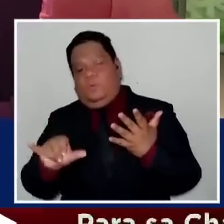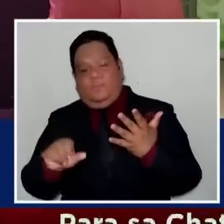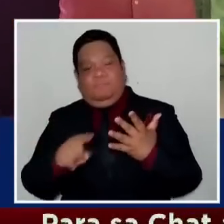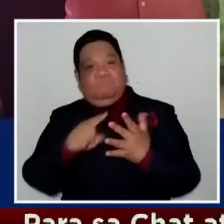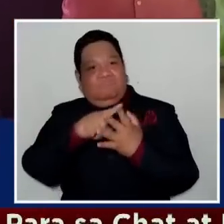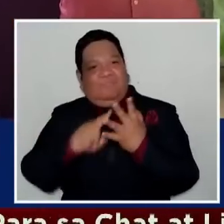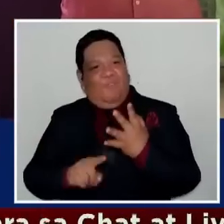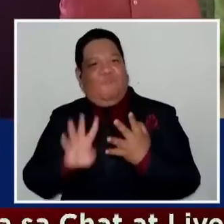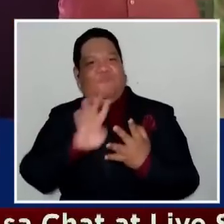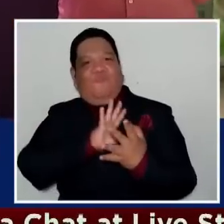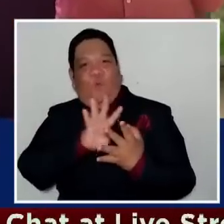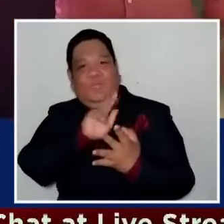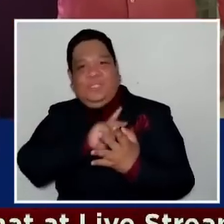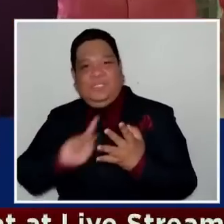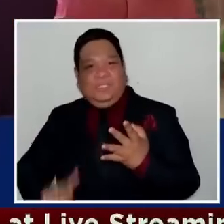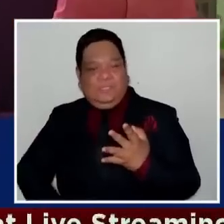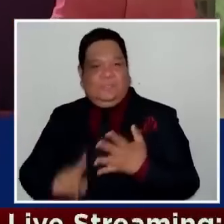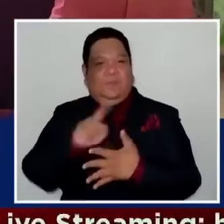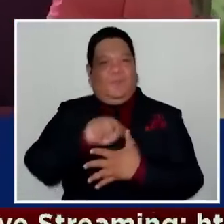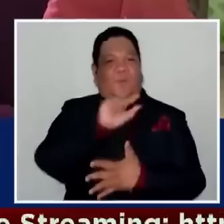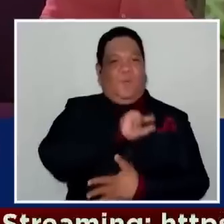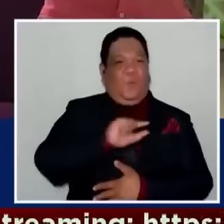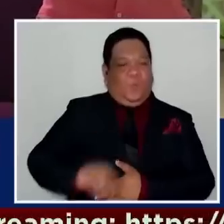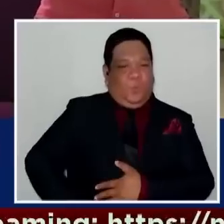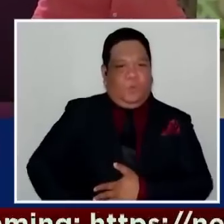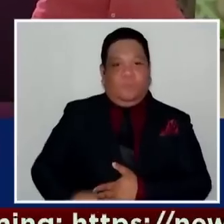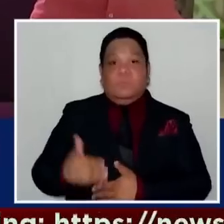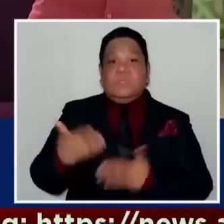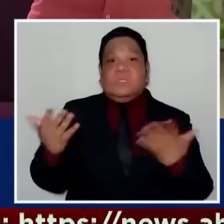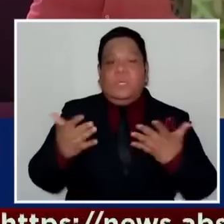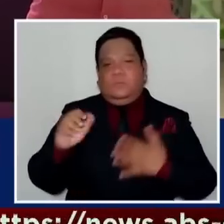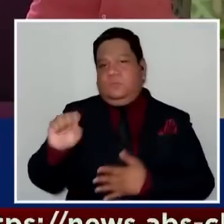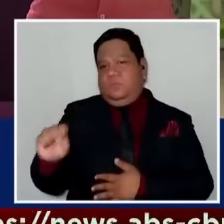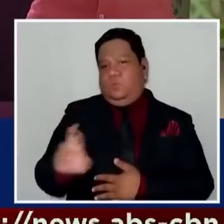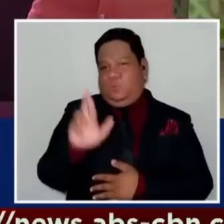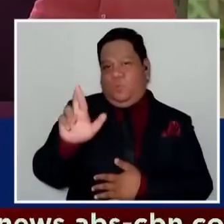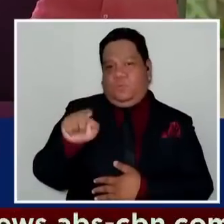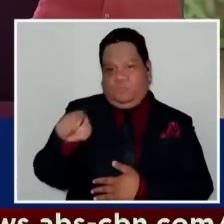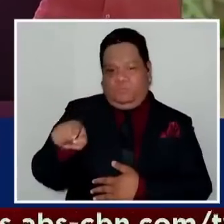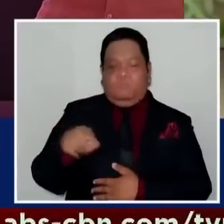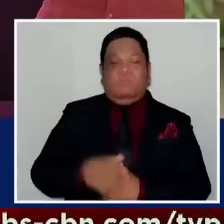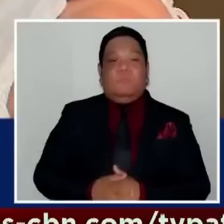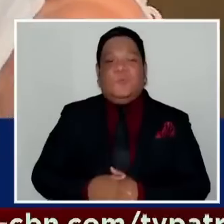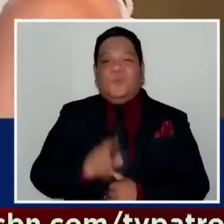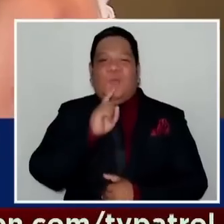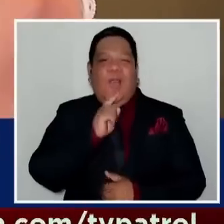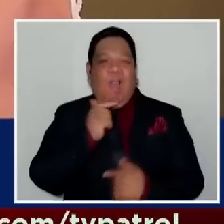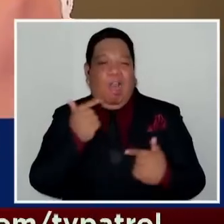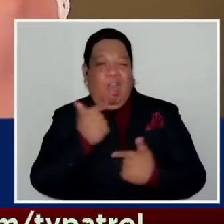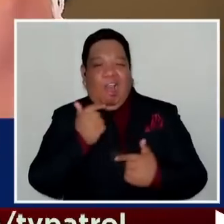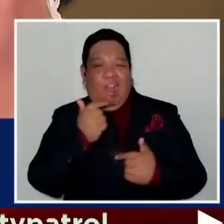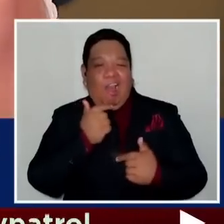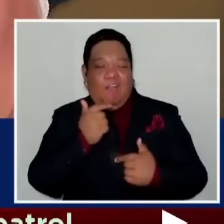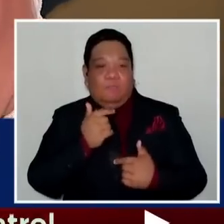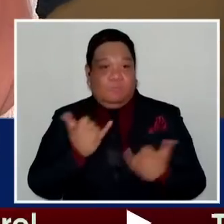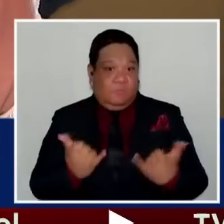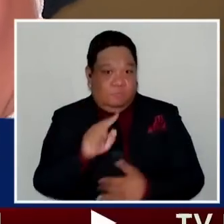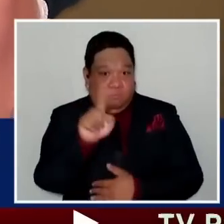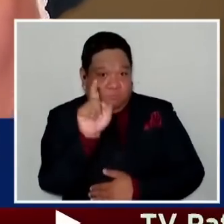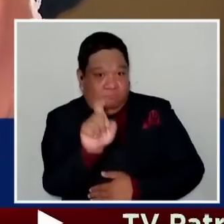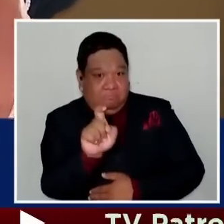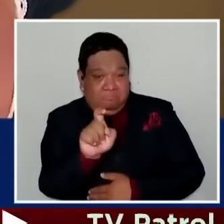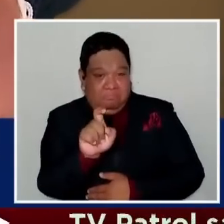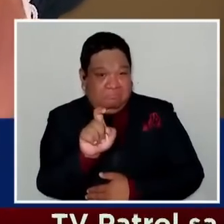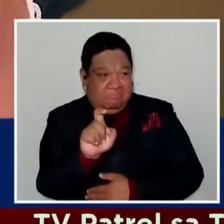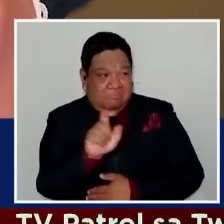Queen ngayong weekend sa Santa Rosa, Laguna. Matindi ang biruan ng apat sa stage. Kaya ang tanong, hindi ba napipikon